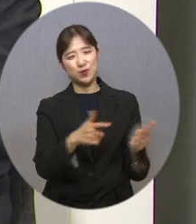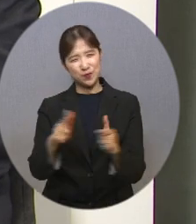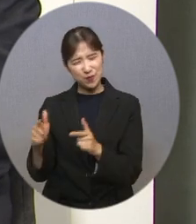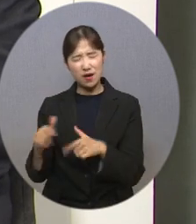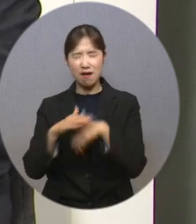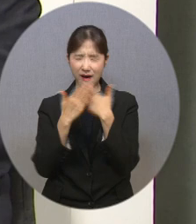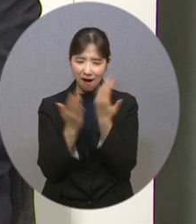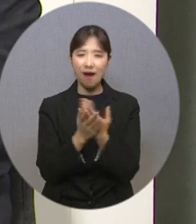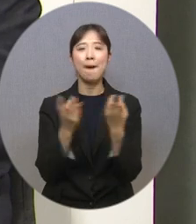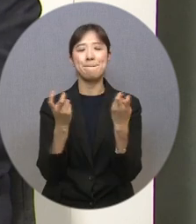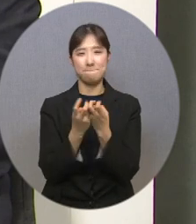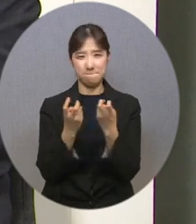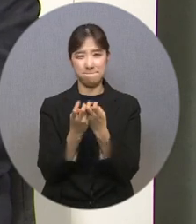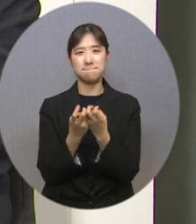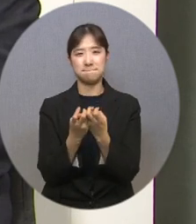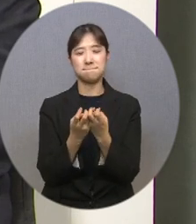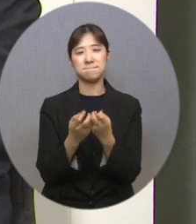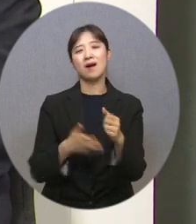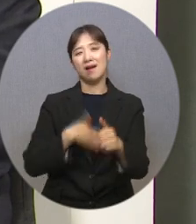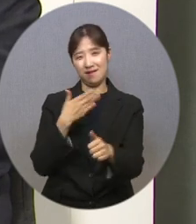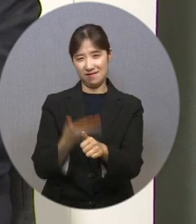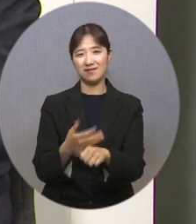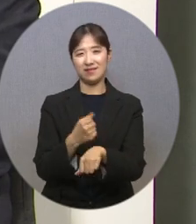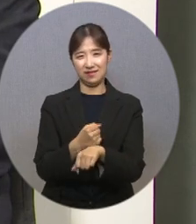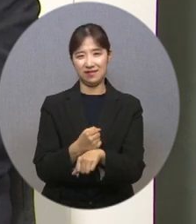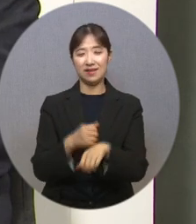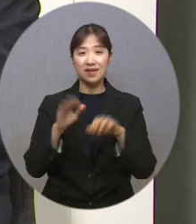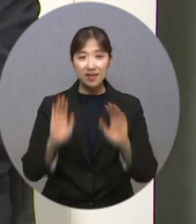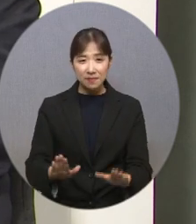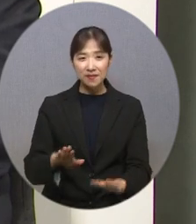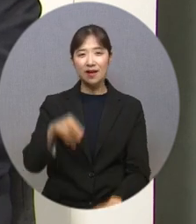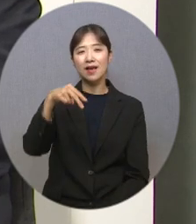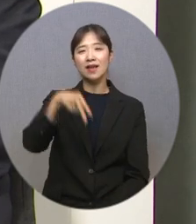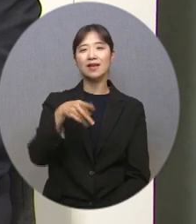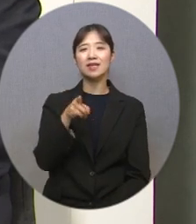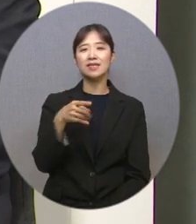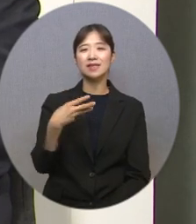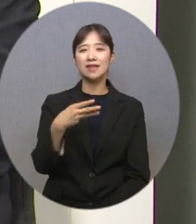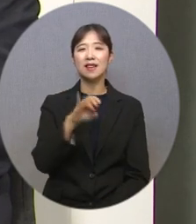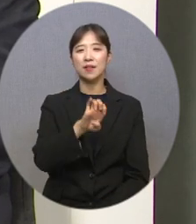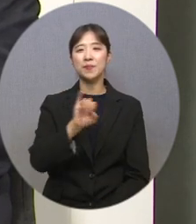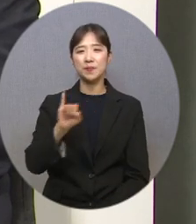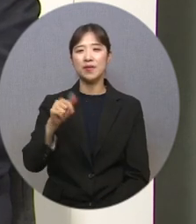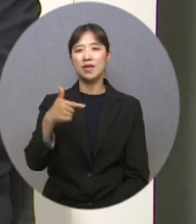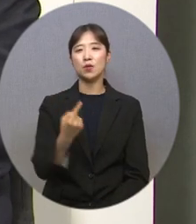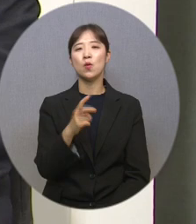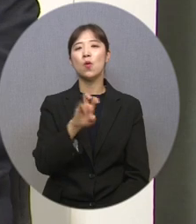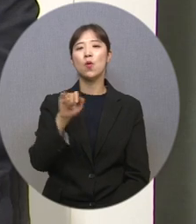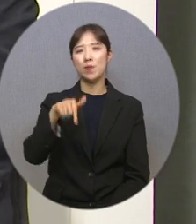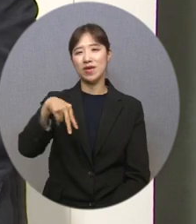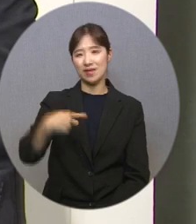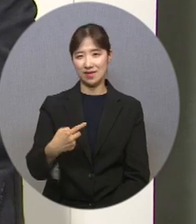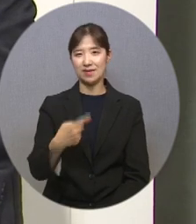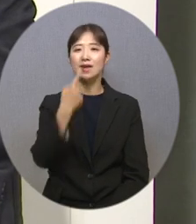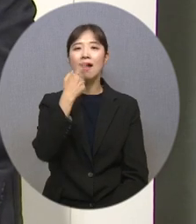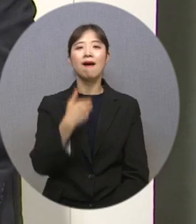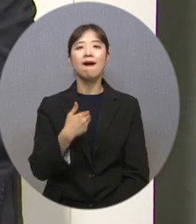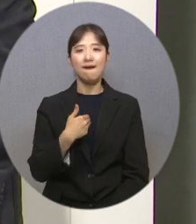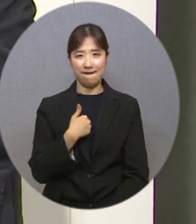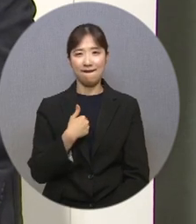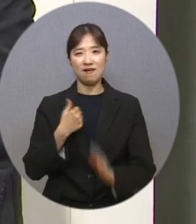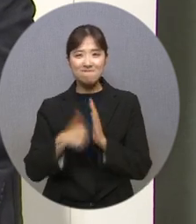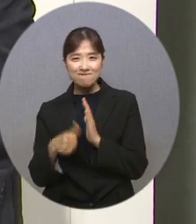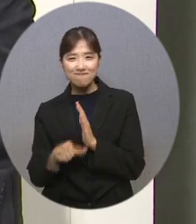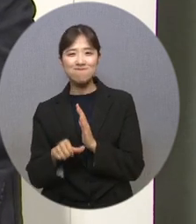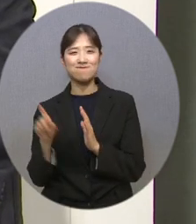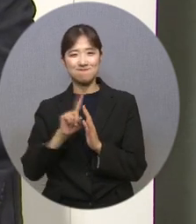이제 방법을 알려드리는 일들. 그래서 이제는 셀피노믹스 시대. 자기 스스로가 자신이 상품이 되어서 그 경영을 할